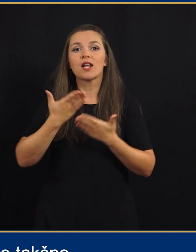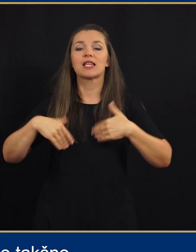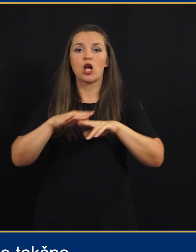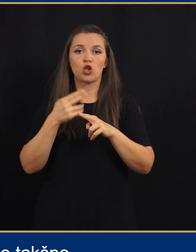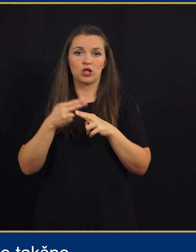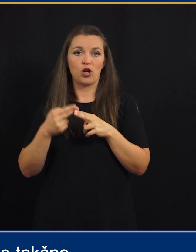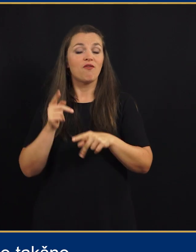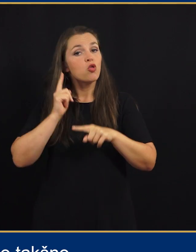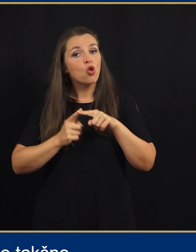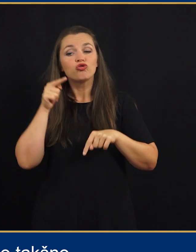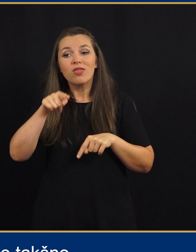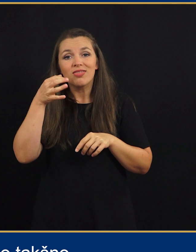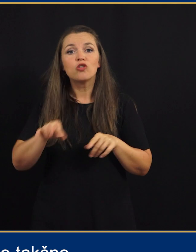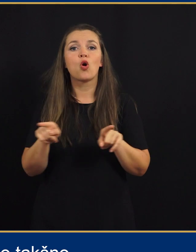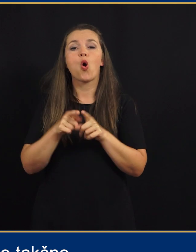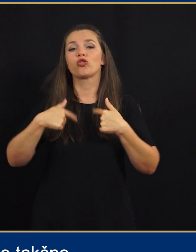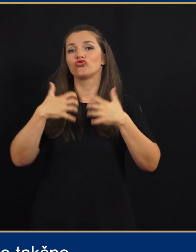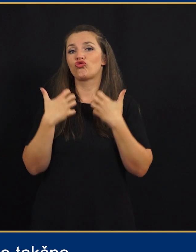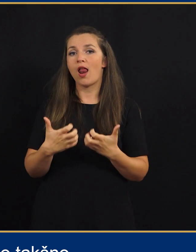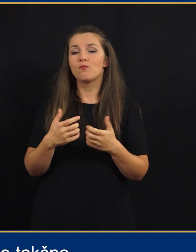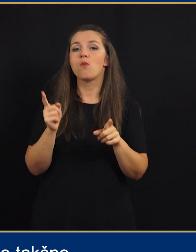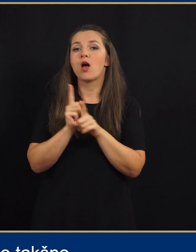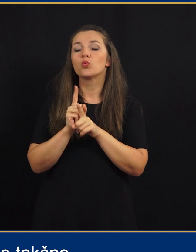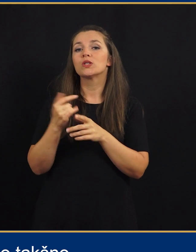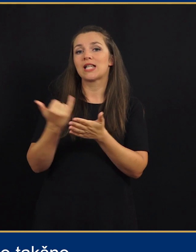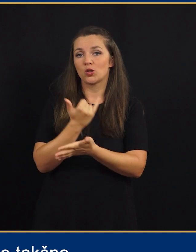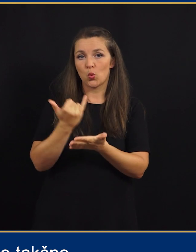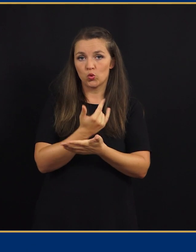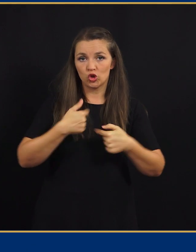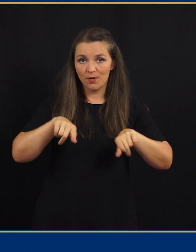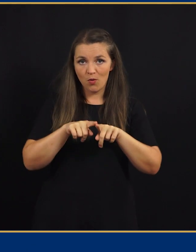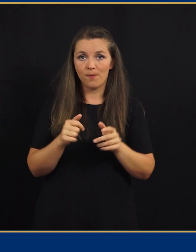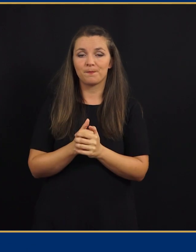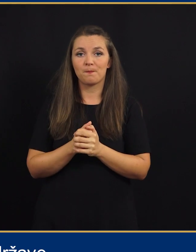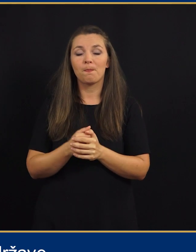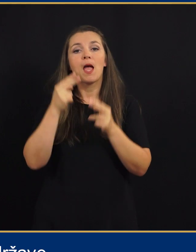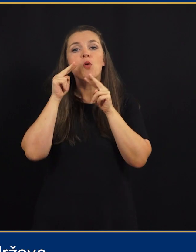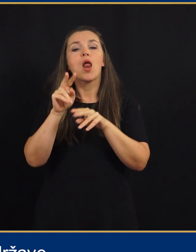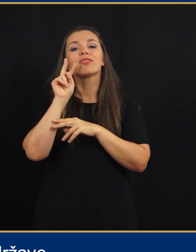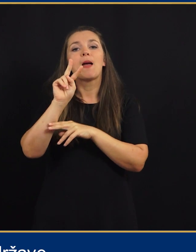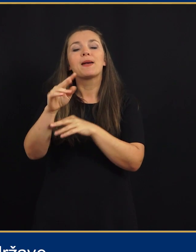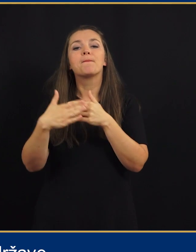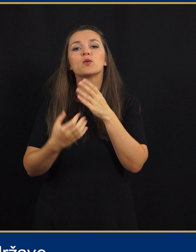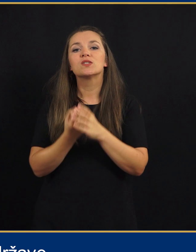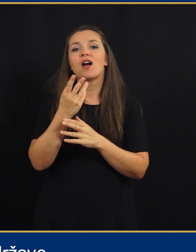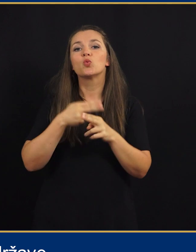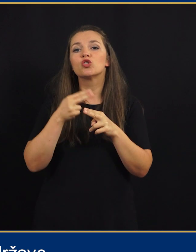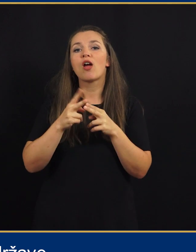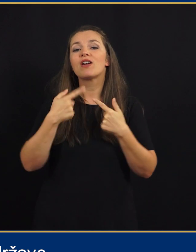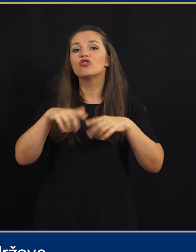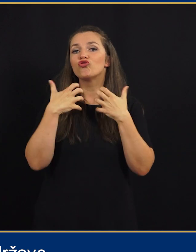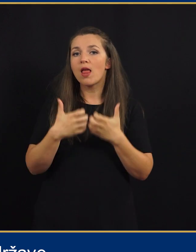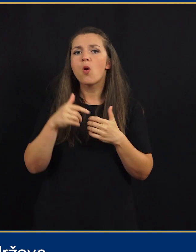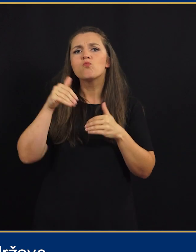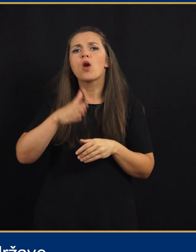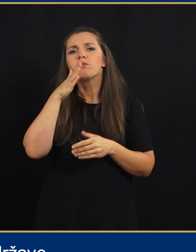državo. Točno takšno, kakršno želimo in si jo tudi zaslužimo. Pogled naprej pri ustvarjanju države, ki si jo želimo,